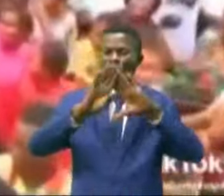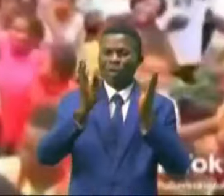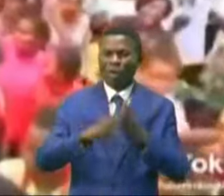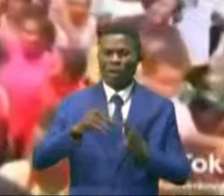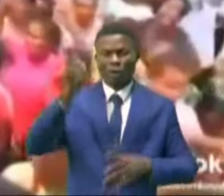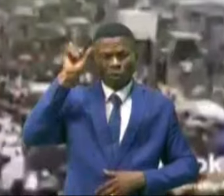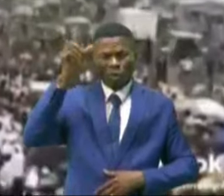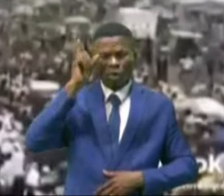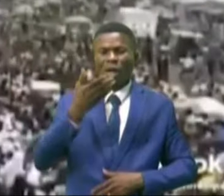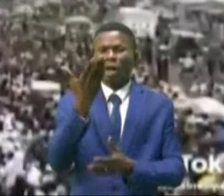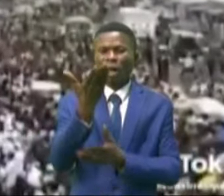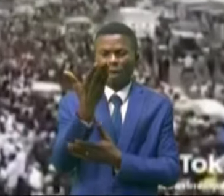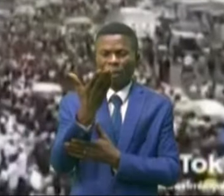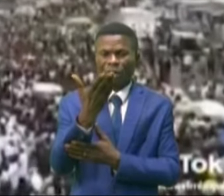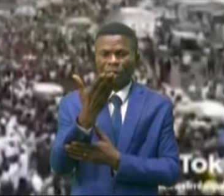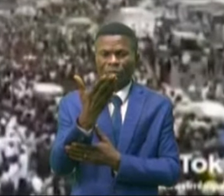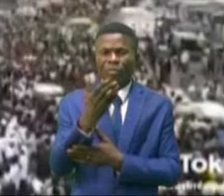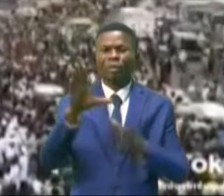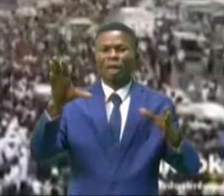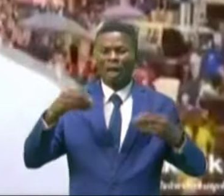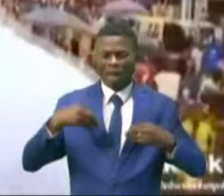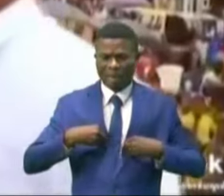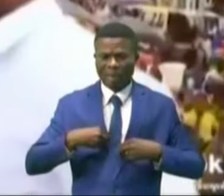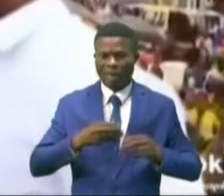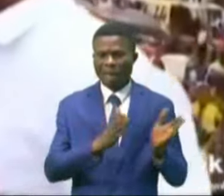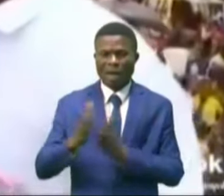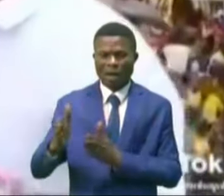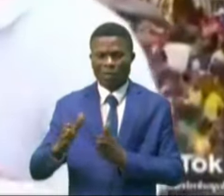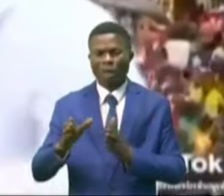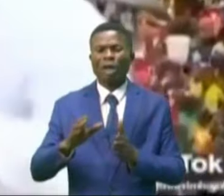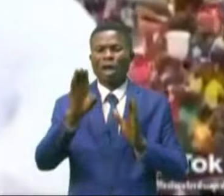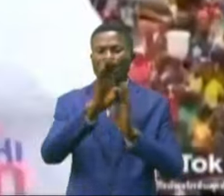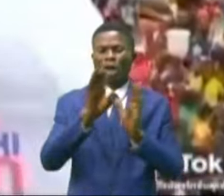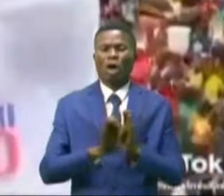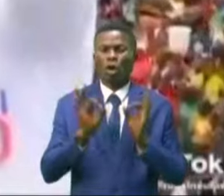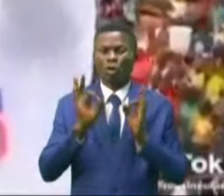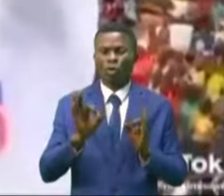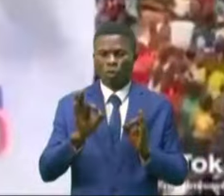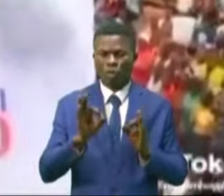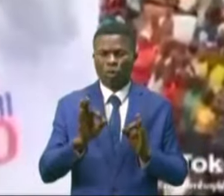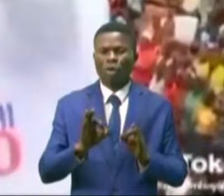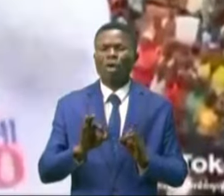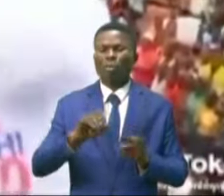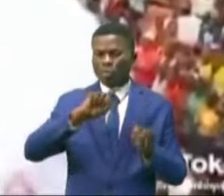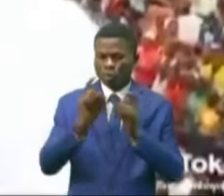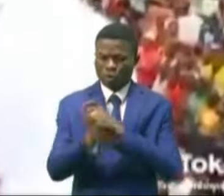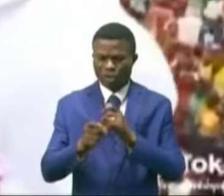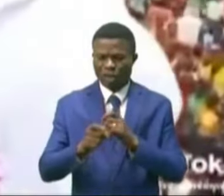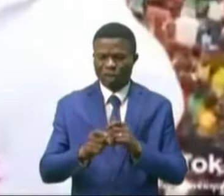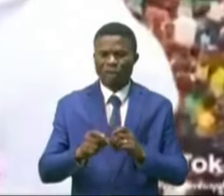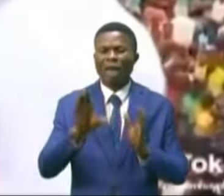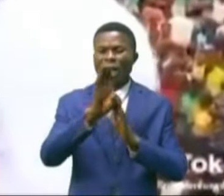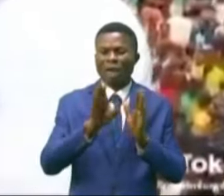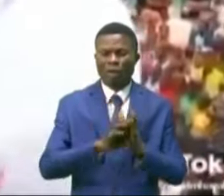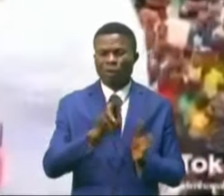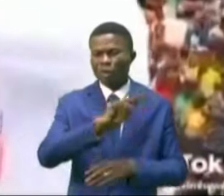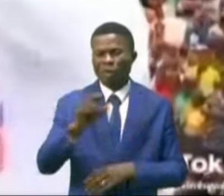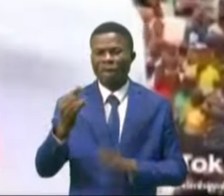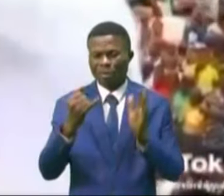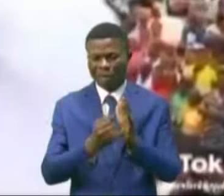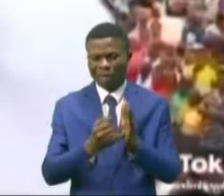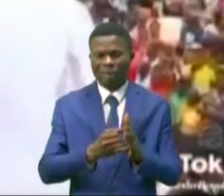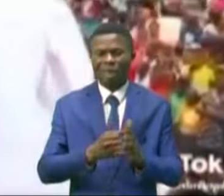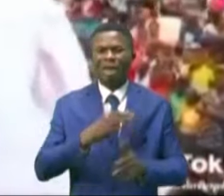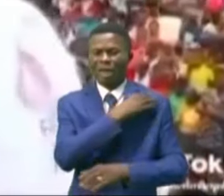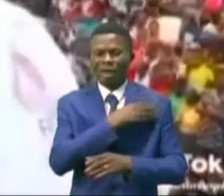en appelant à prendre cette question de l'élaboration d'une nouvelle constitution à bras le corps, d'autant plus que c'est maintenant ou jamais,